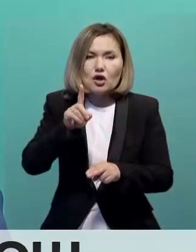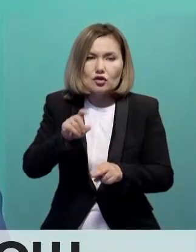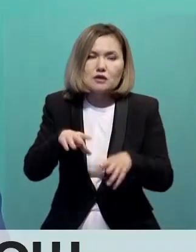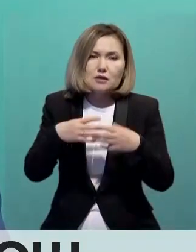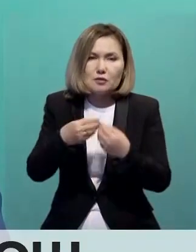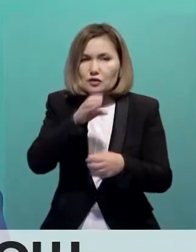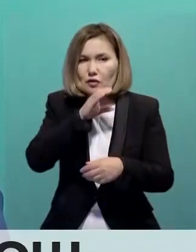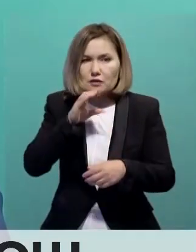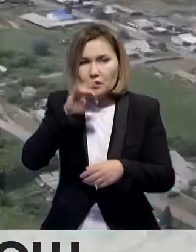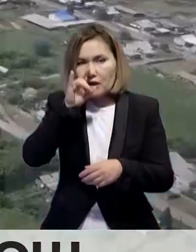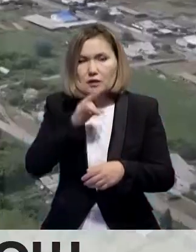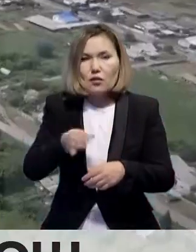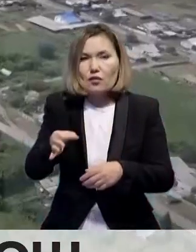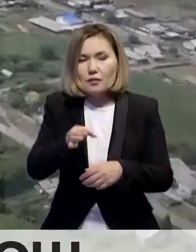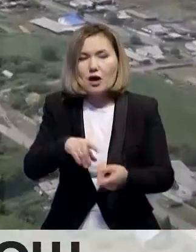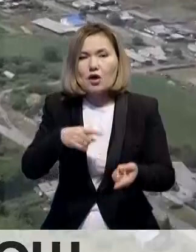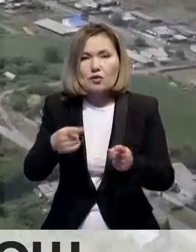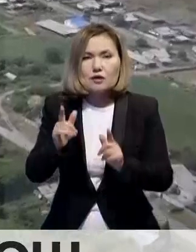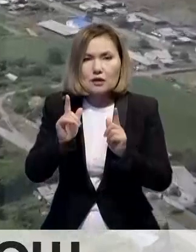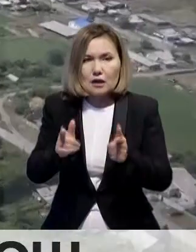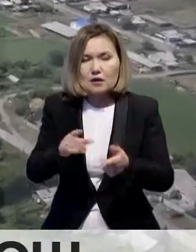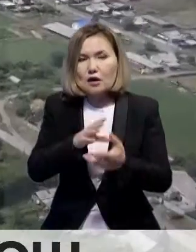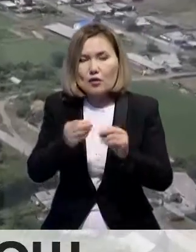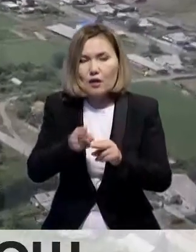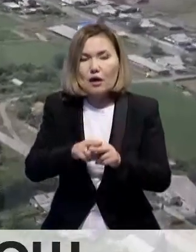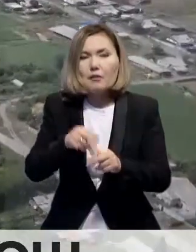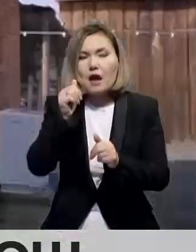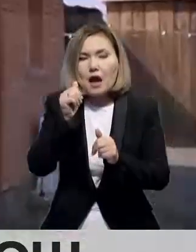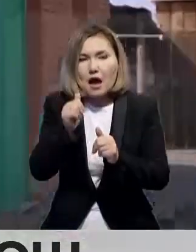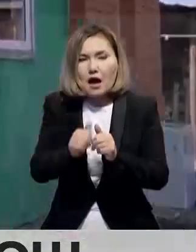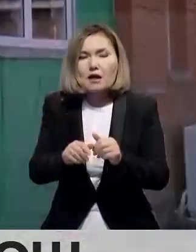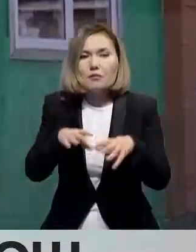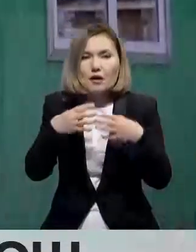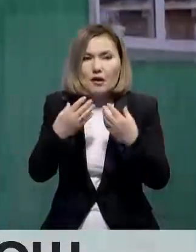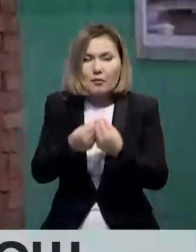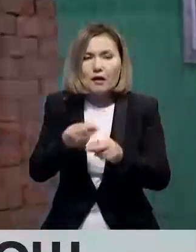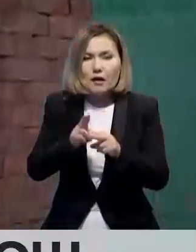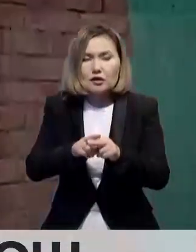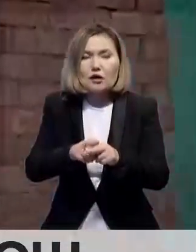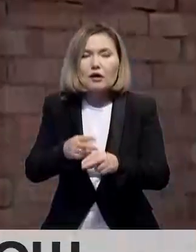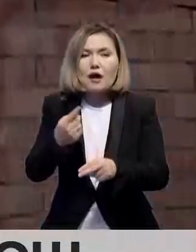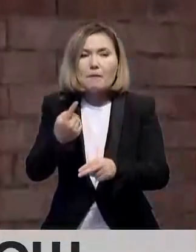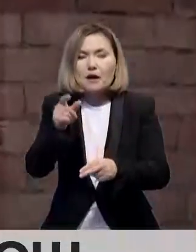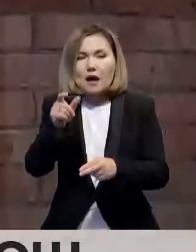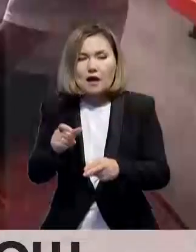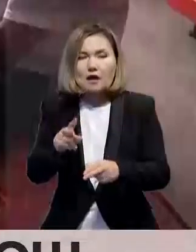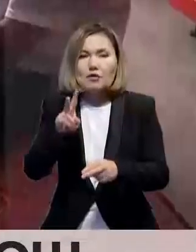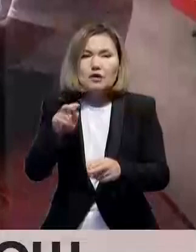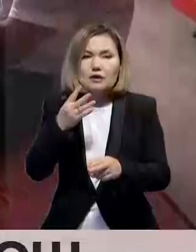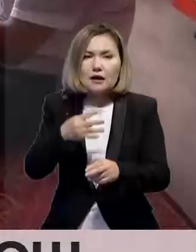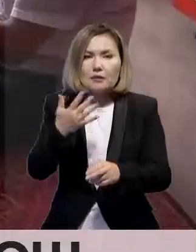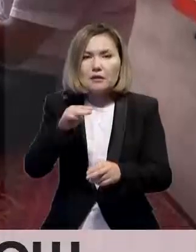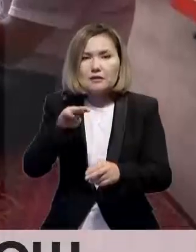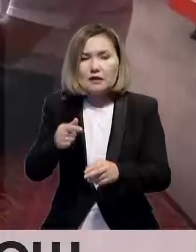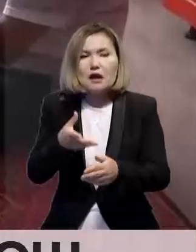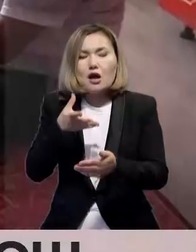түске қарай көшуге дайын деп отыр. Мамандар қоныс аударған отбасының әрбір мүшесіне 241.500 теңге бір реттік материалдық көмек берілетінін